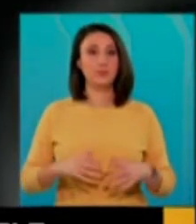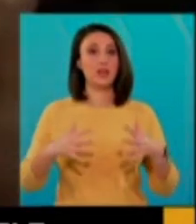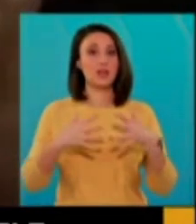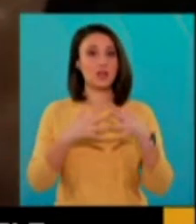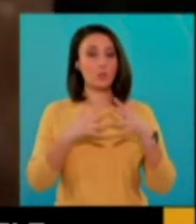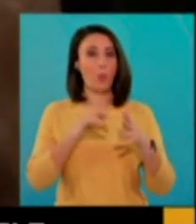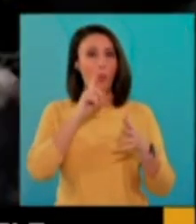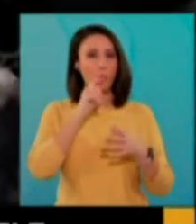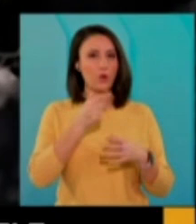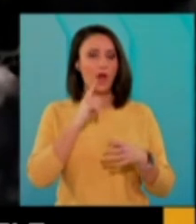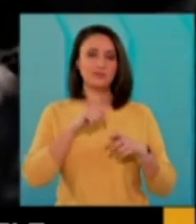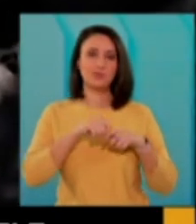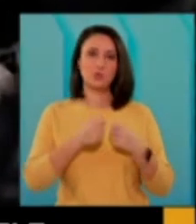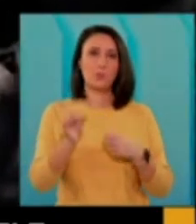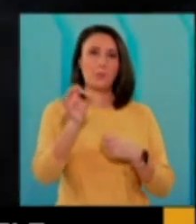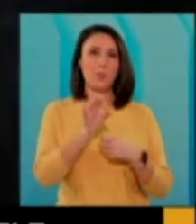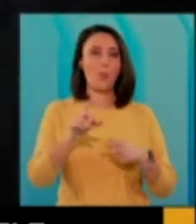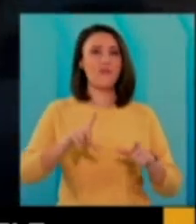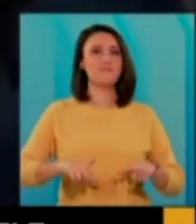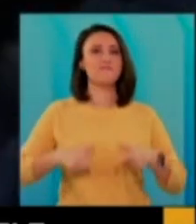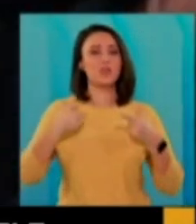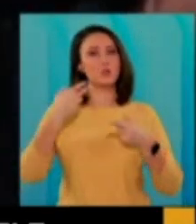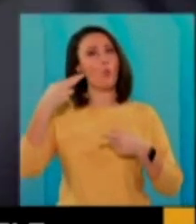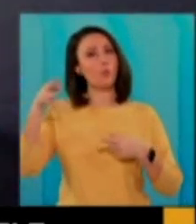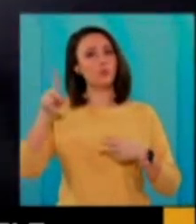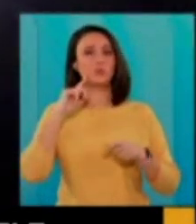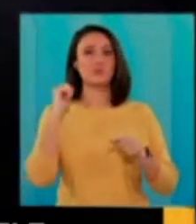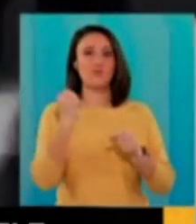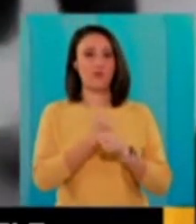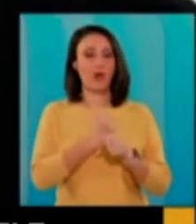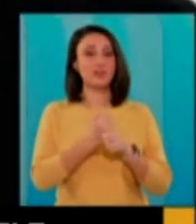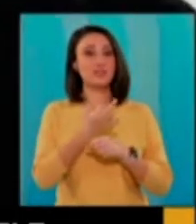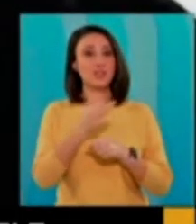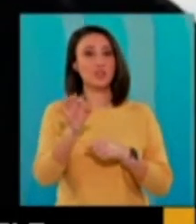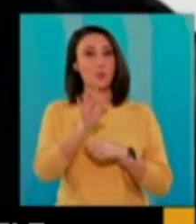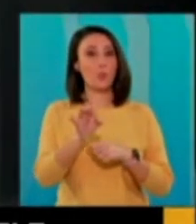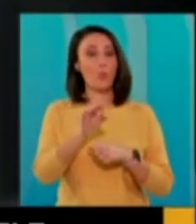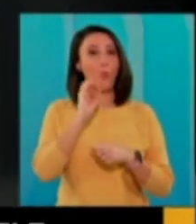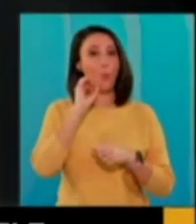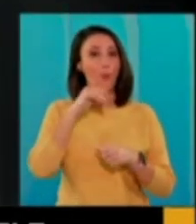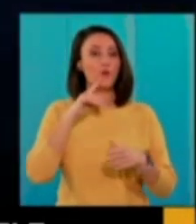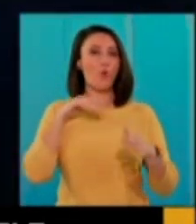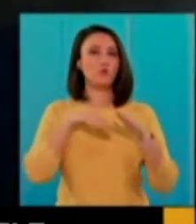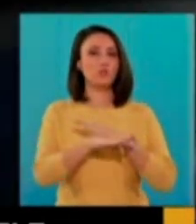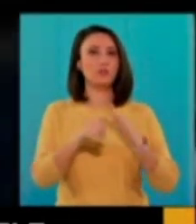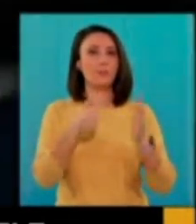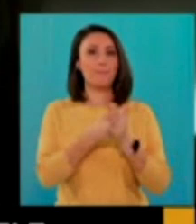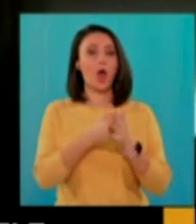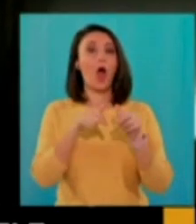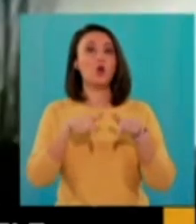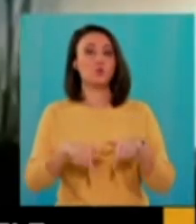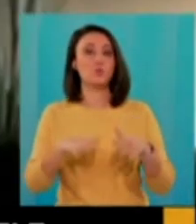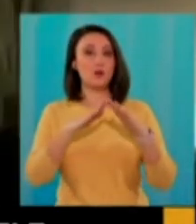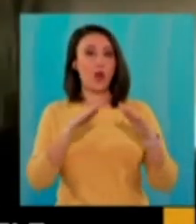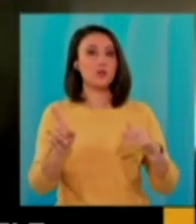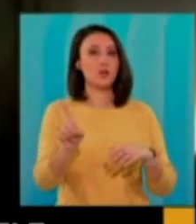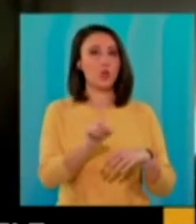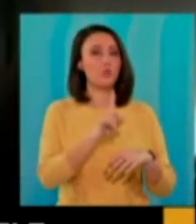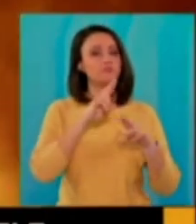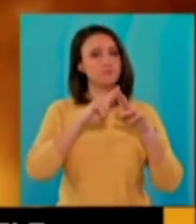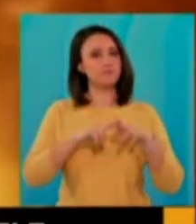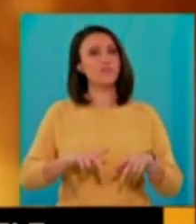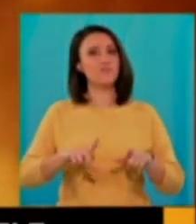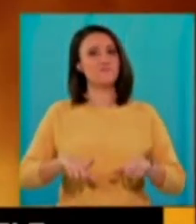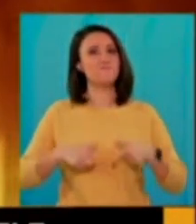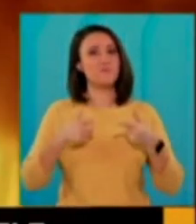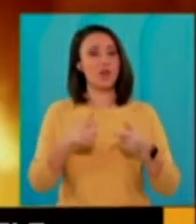Războiul din Ucraina a distrus milioane de vieți și continuă să o facă. 10 milioane de oameni au fugit până acum din casele lor, lăsându-și în urmă